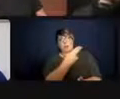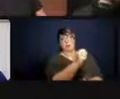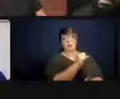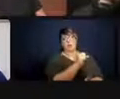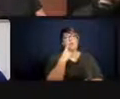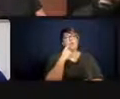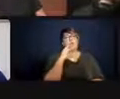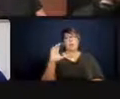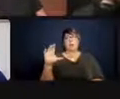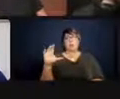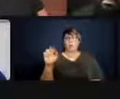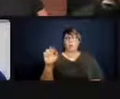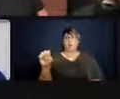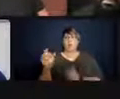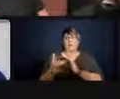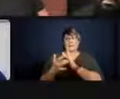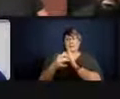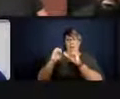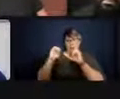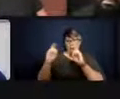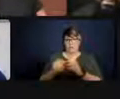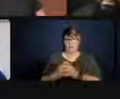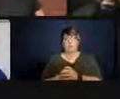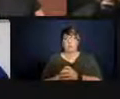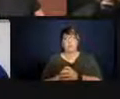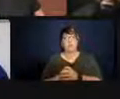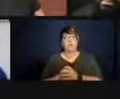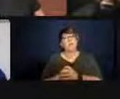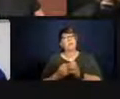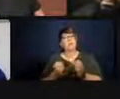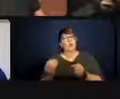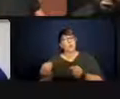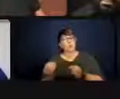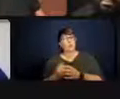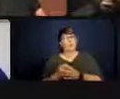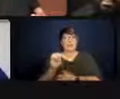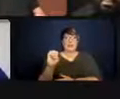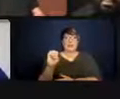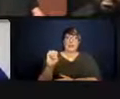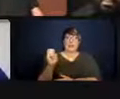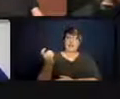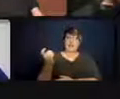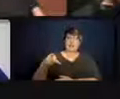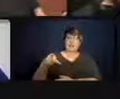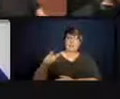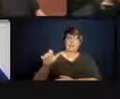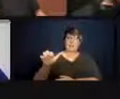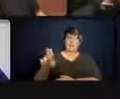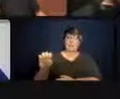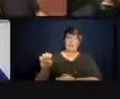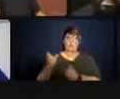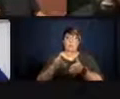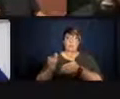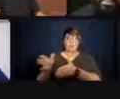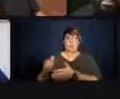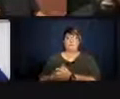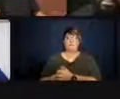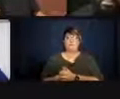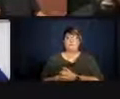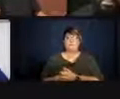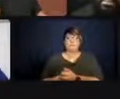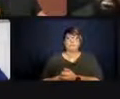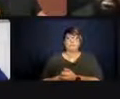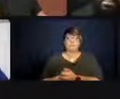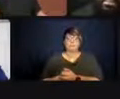لدينا شراكات حول طبعا المسألة التكنولوجية وما إلى ذلك. الآن المسألة